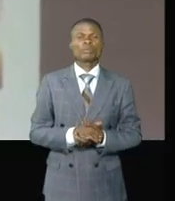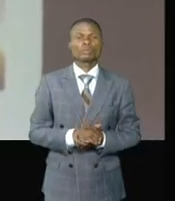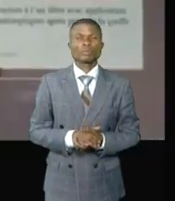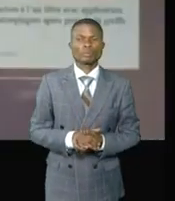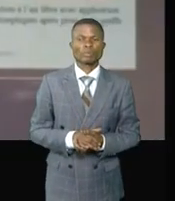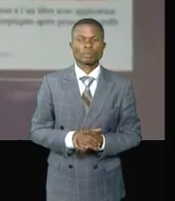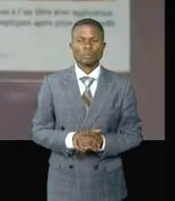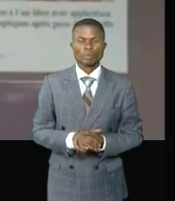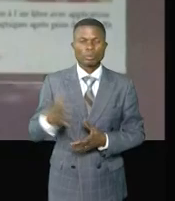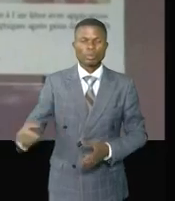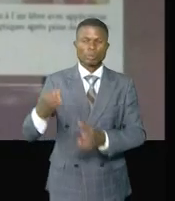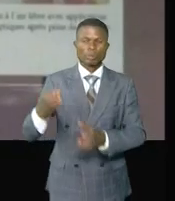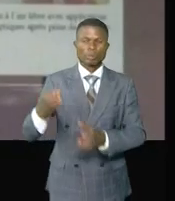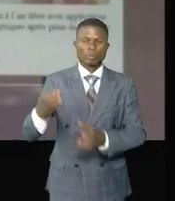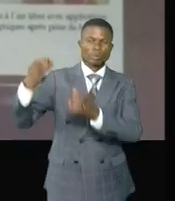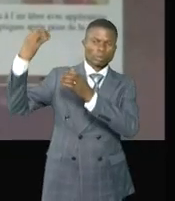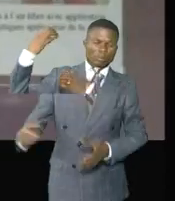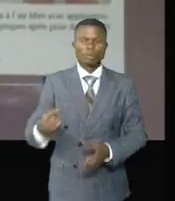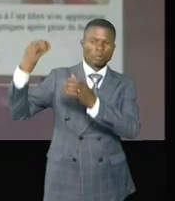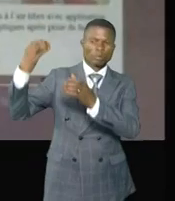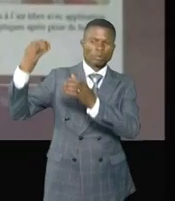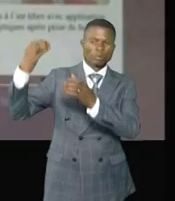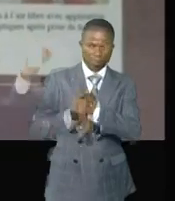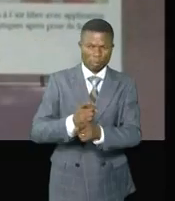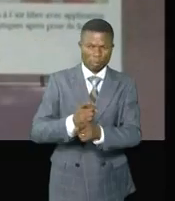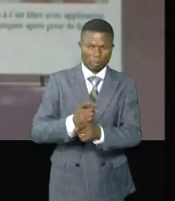Une prise en charge correcte de grands brûlés avant